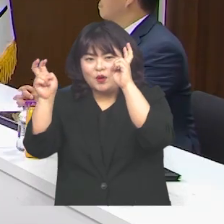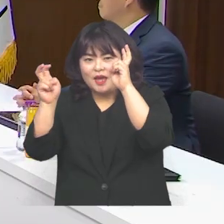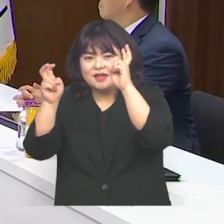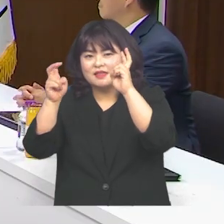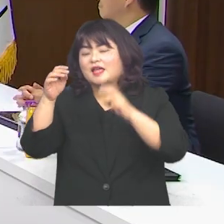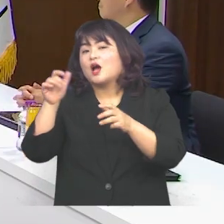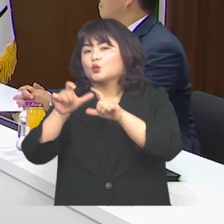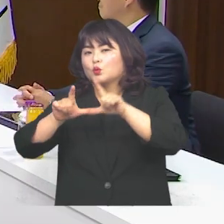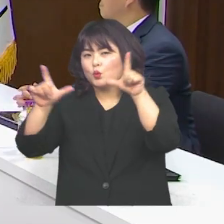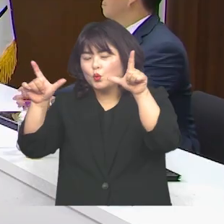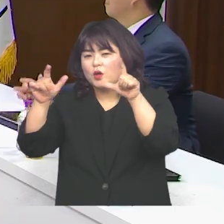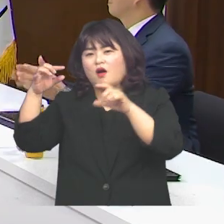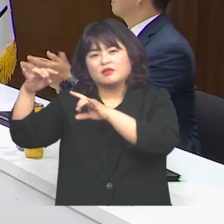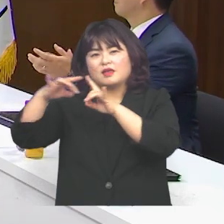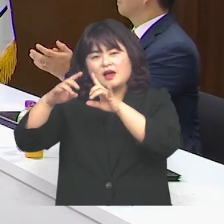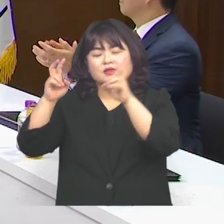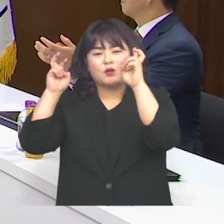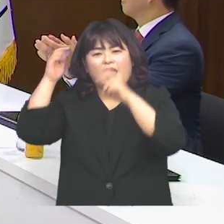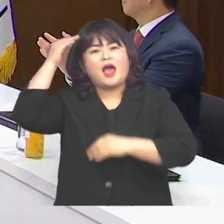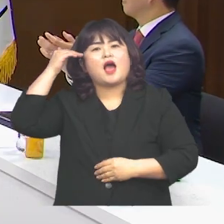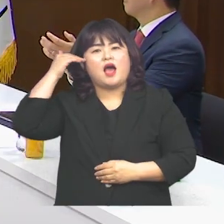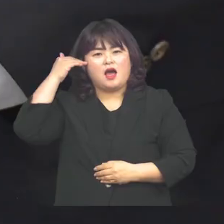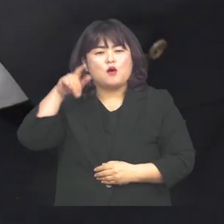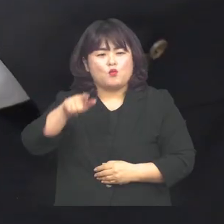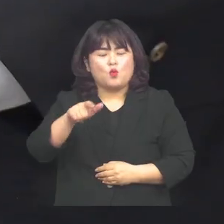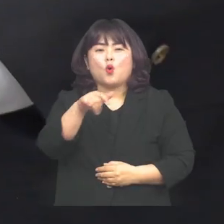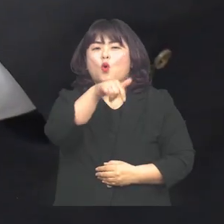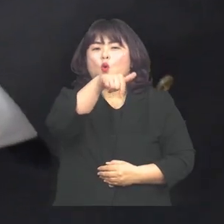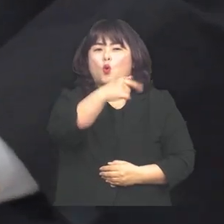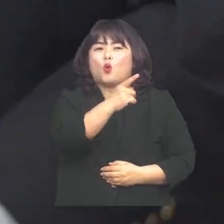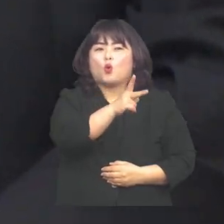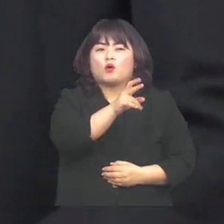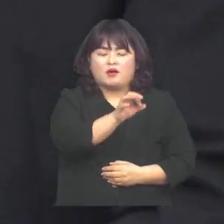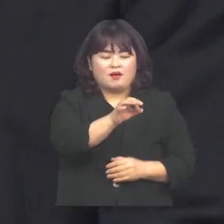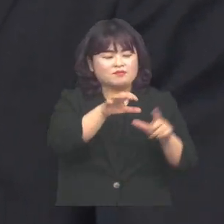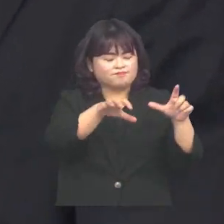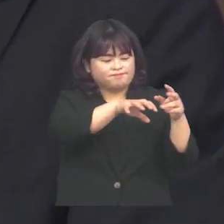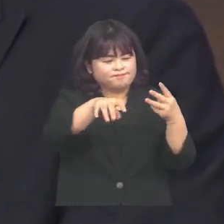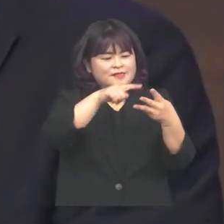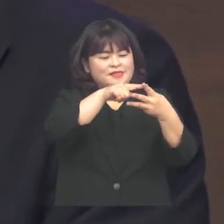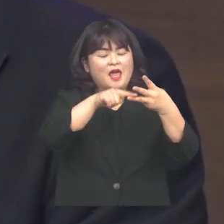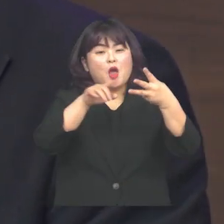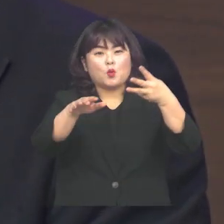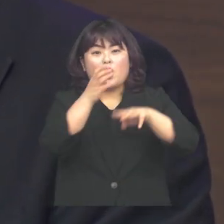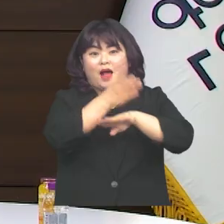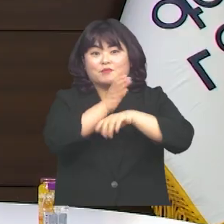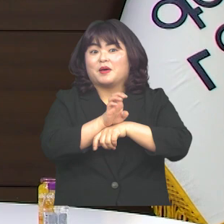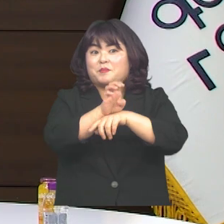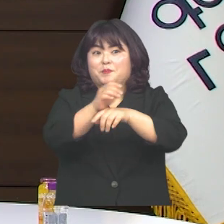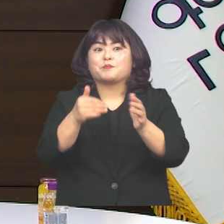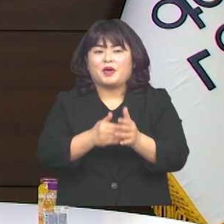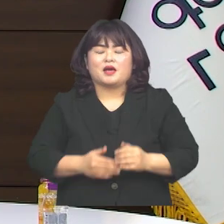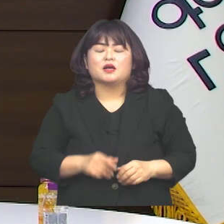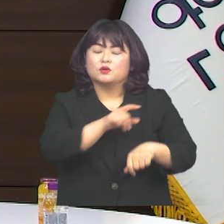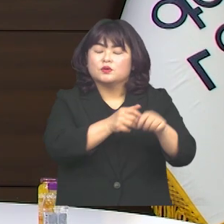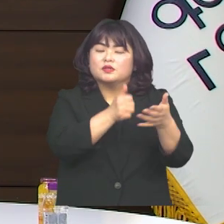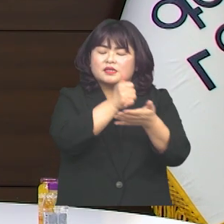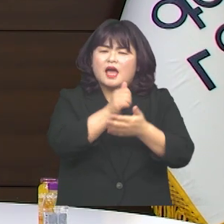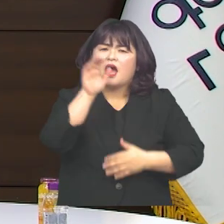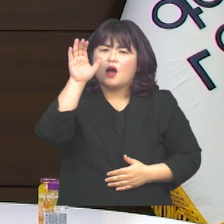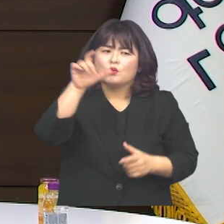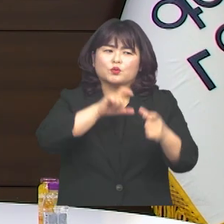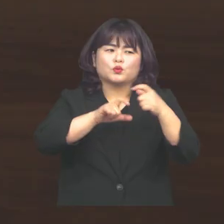서플러스 글로벌 등 지역 청소년 반도체 교육에 기여한 기업 3곳의 감사패를 수여했습니다. 이상일